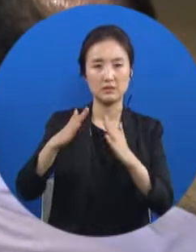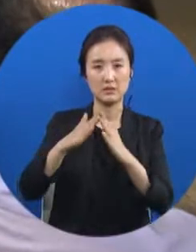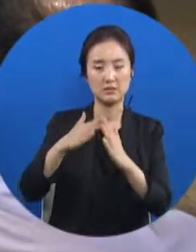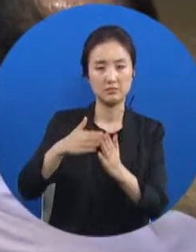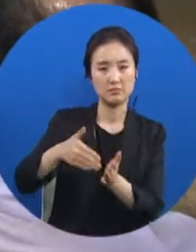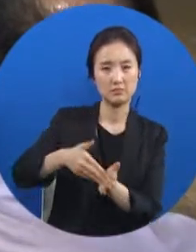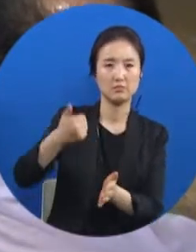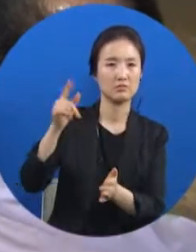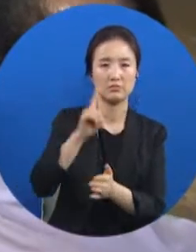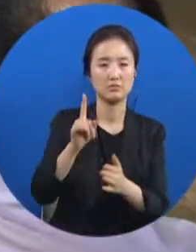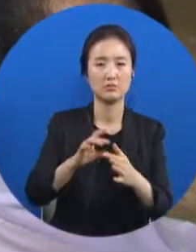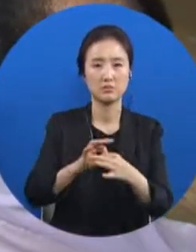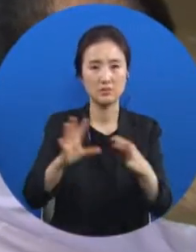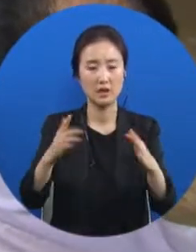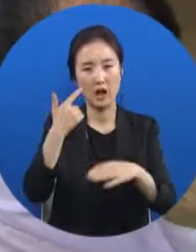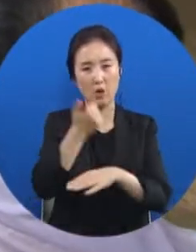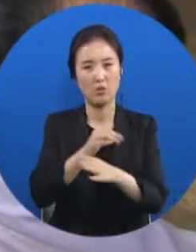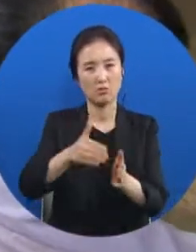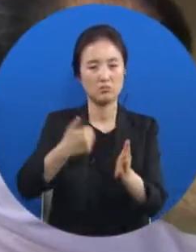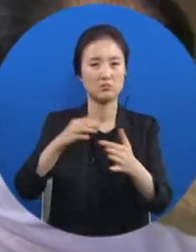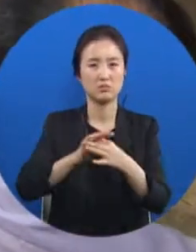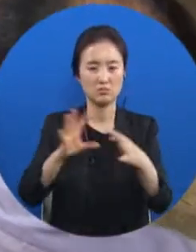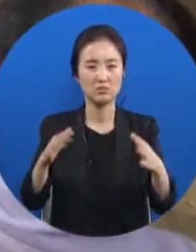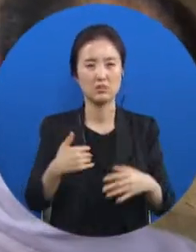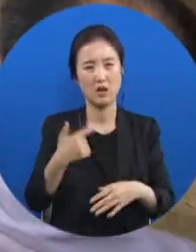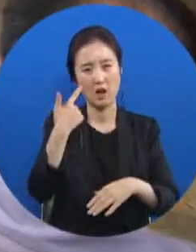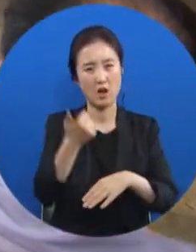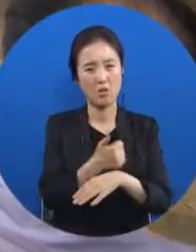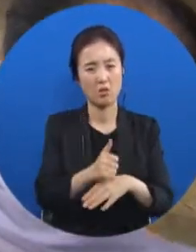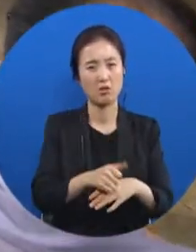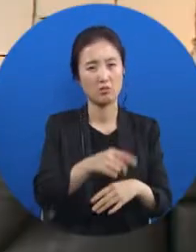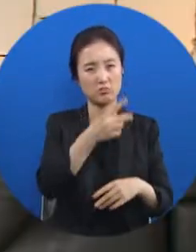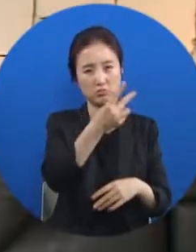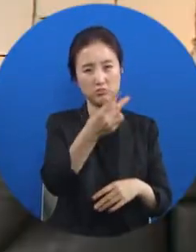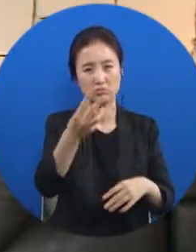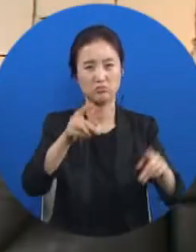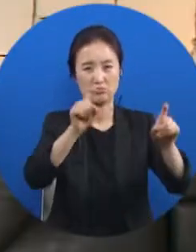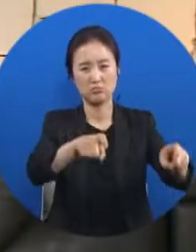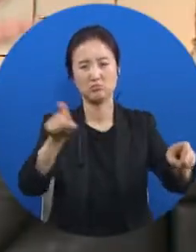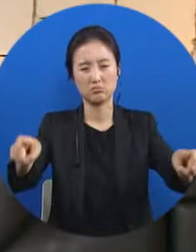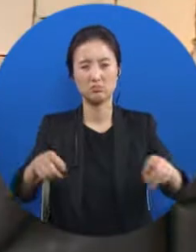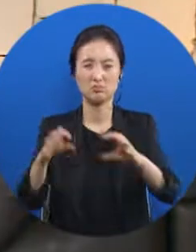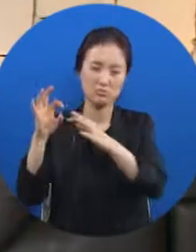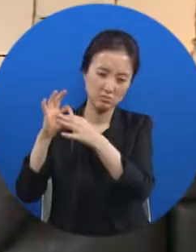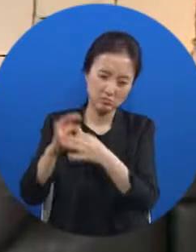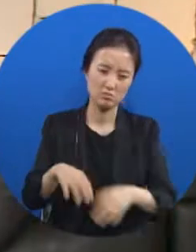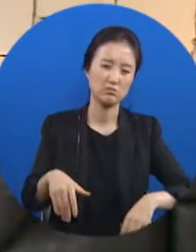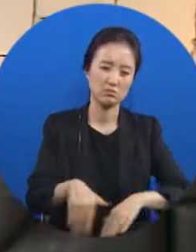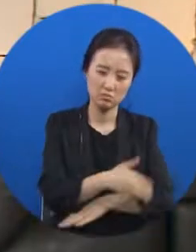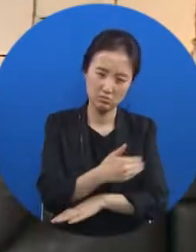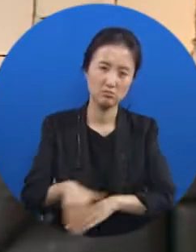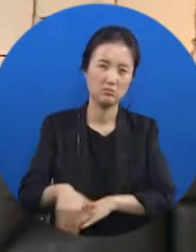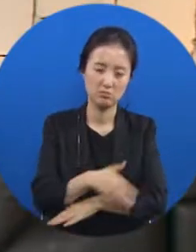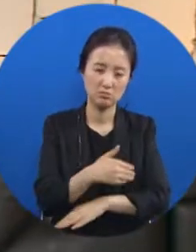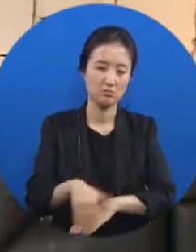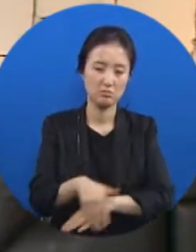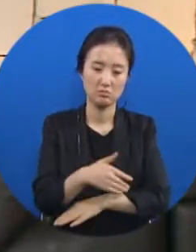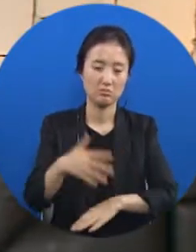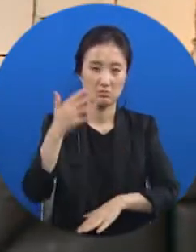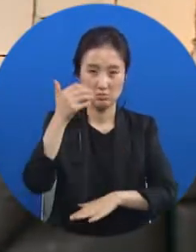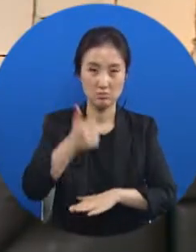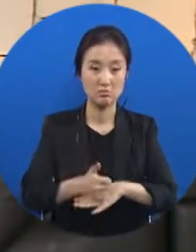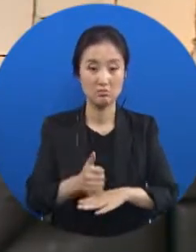한 번에 두세 개 학원을 계속 다녔어요. 계속 다녔는데 계속 뭐 떨어지고 리피트하고 했지만 나중에는